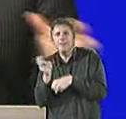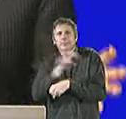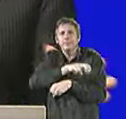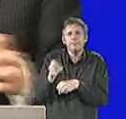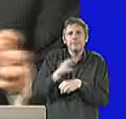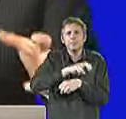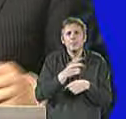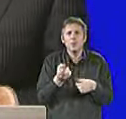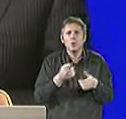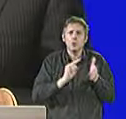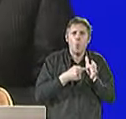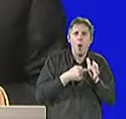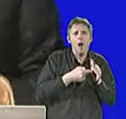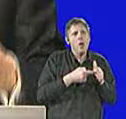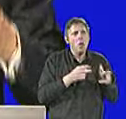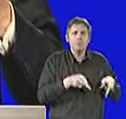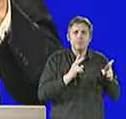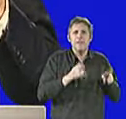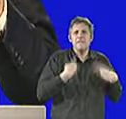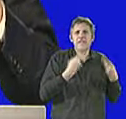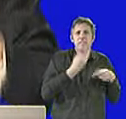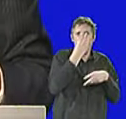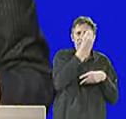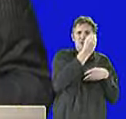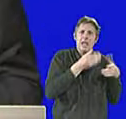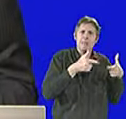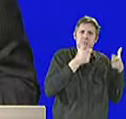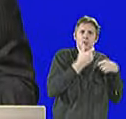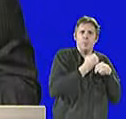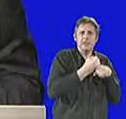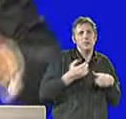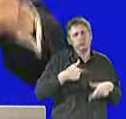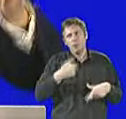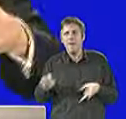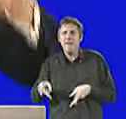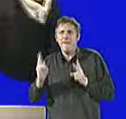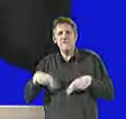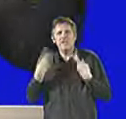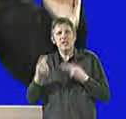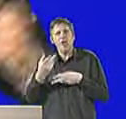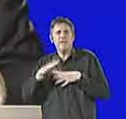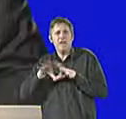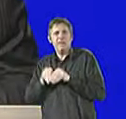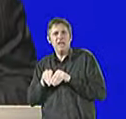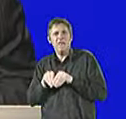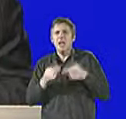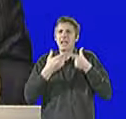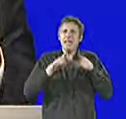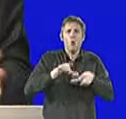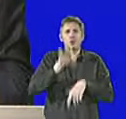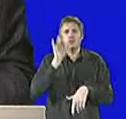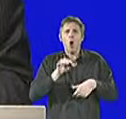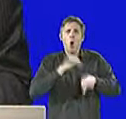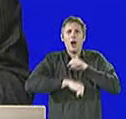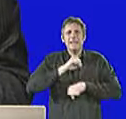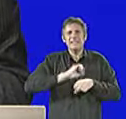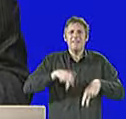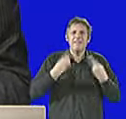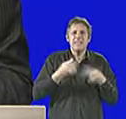entre période de vie professionnelle et période de vie familiale, libre choix d'organiser sa vie, son